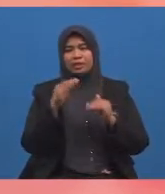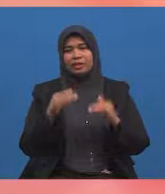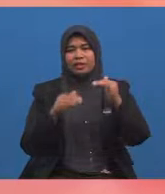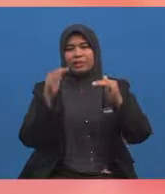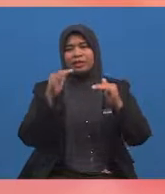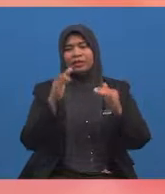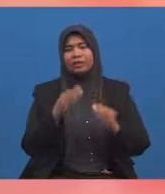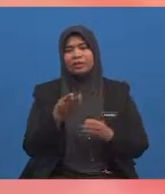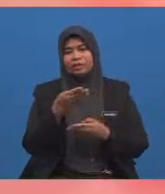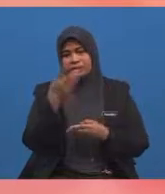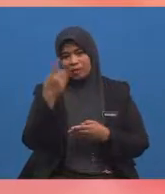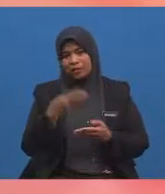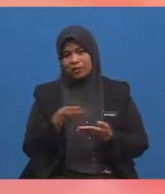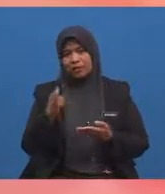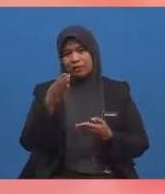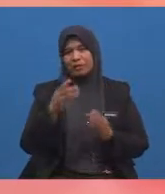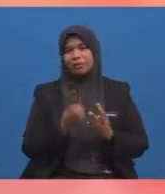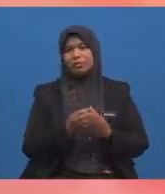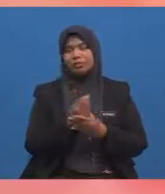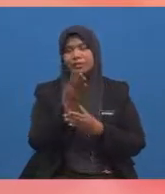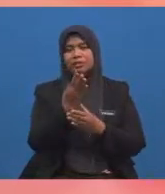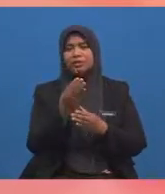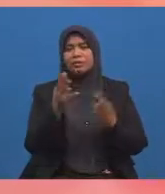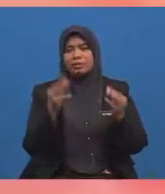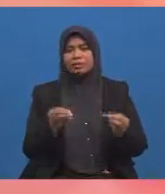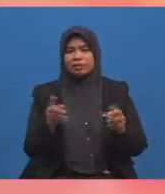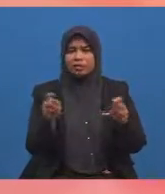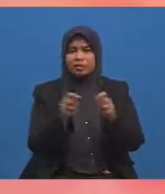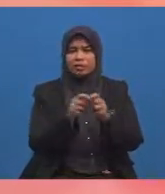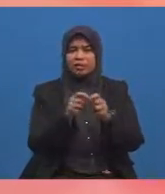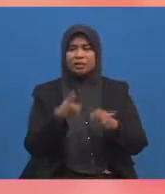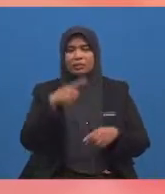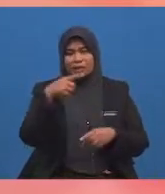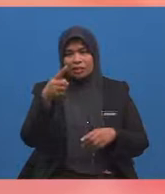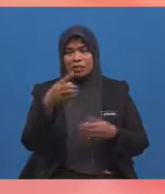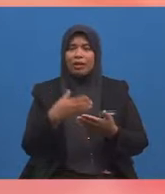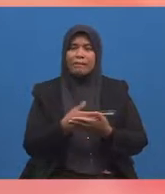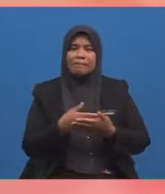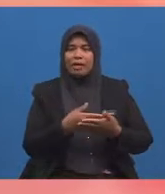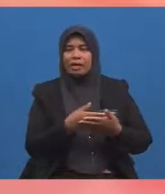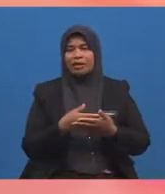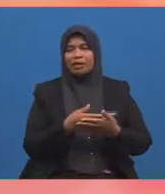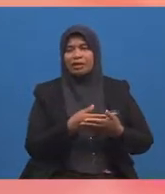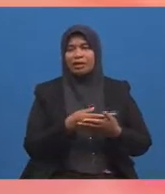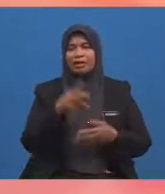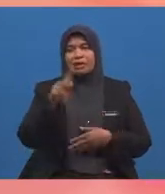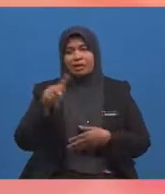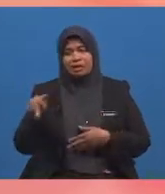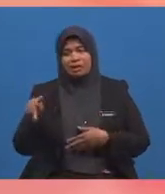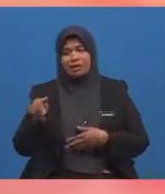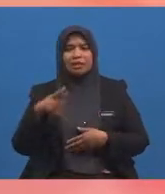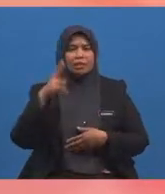Peringkat-peringkat bagi tumbesaran manusia adalah seperti berikut: bayi,